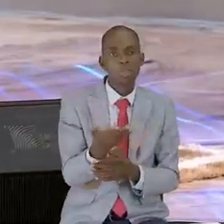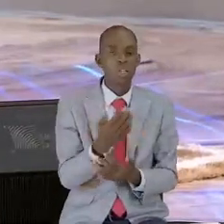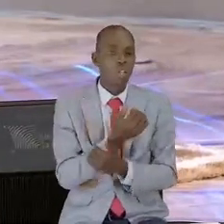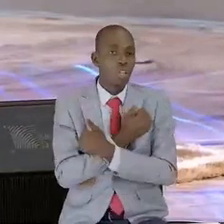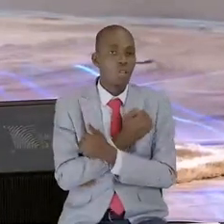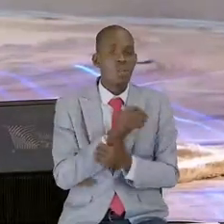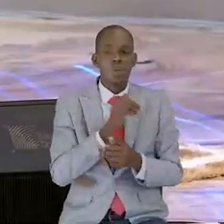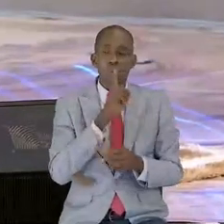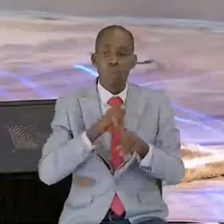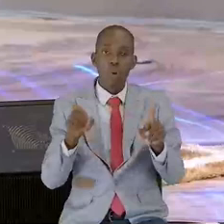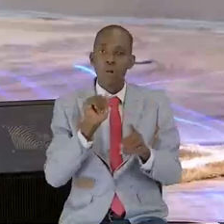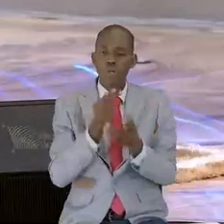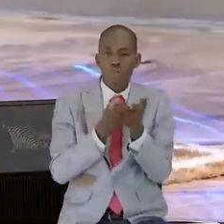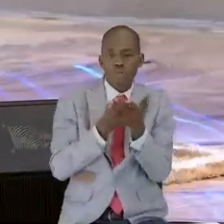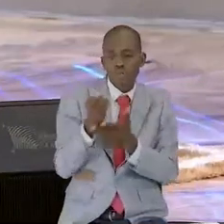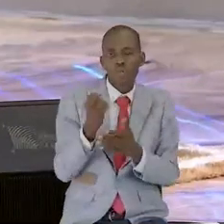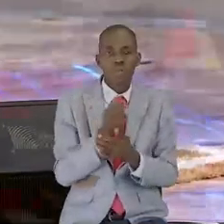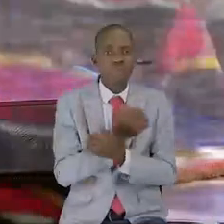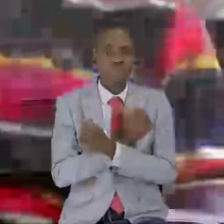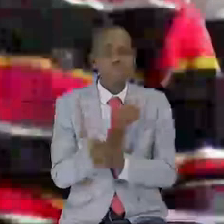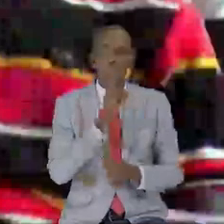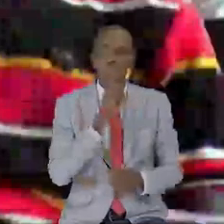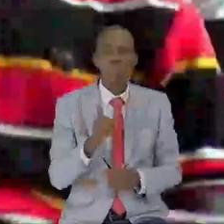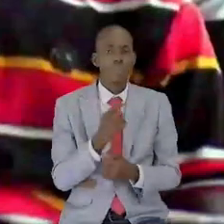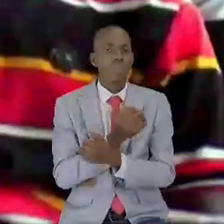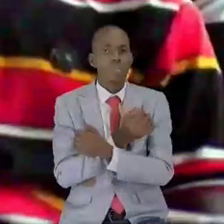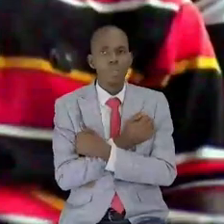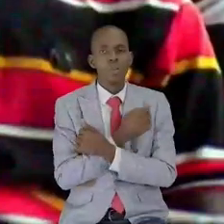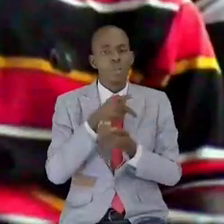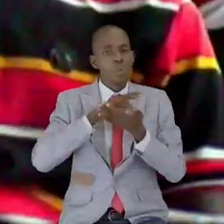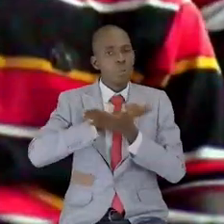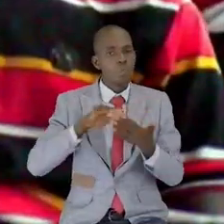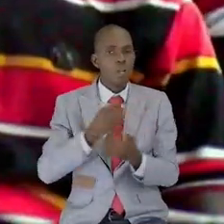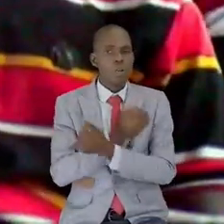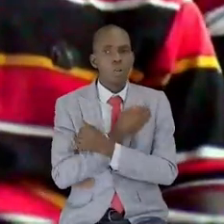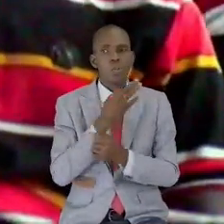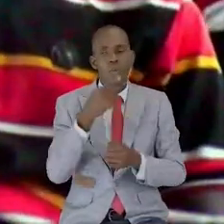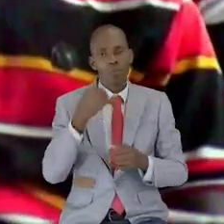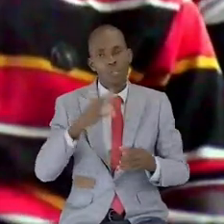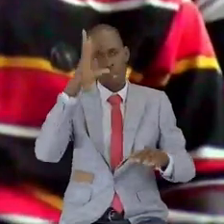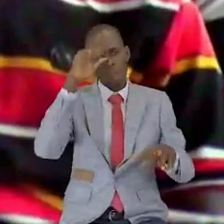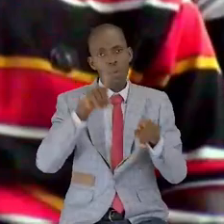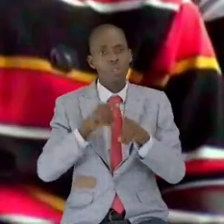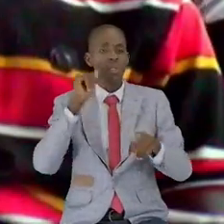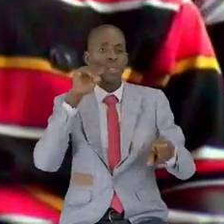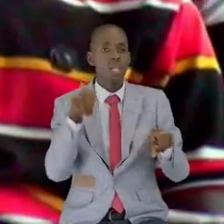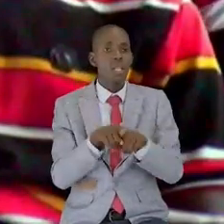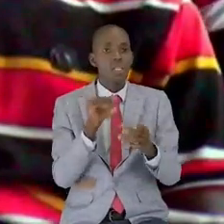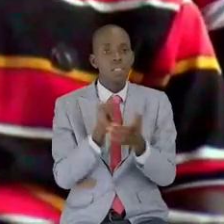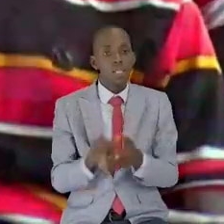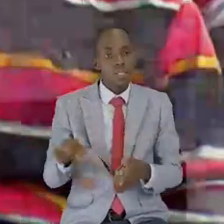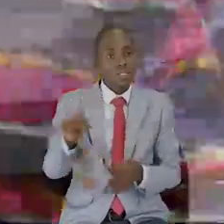Un amour fraternel sincère, transparent. Un amour qui purifie.